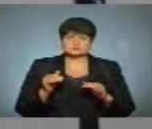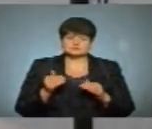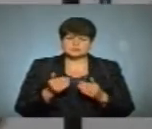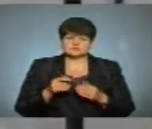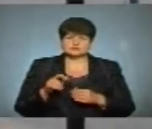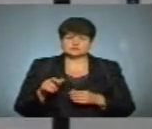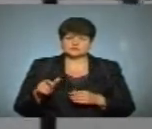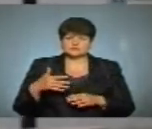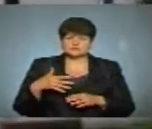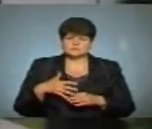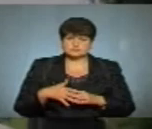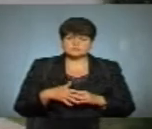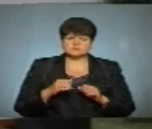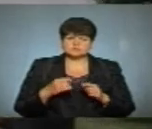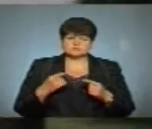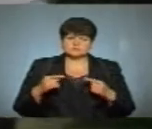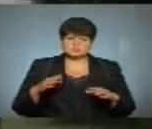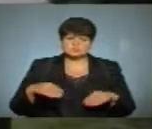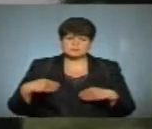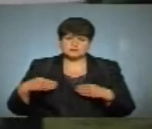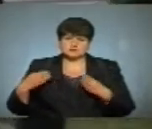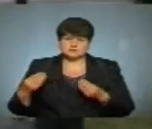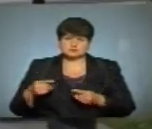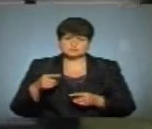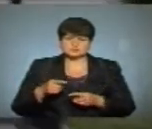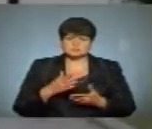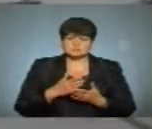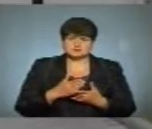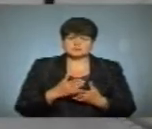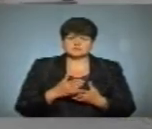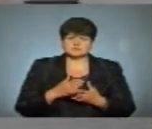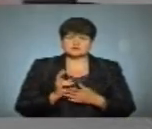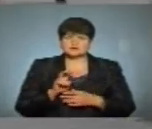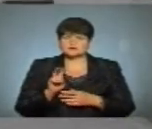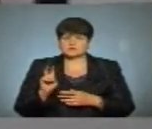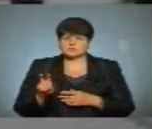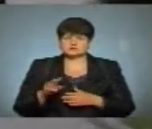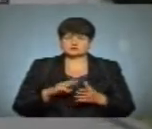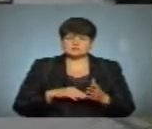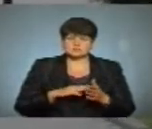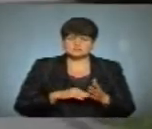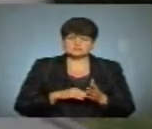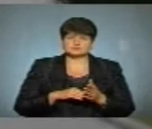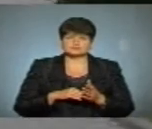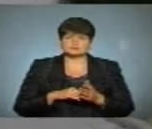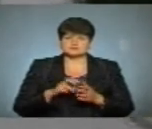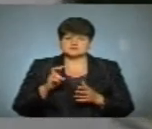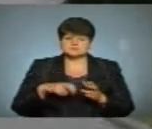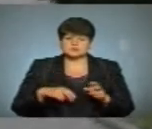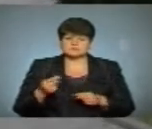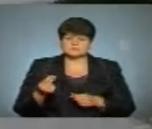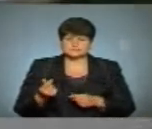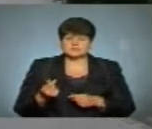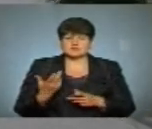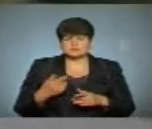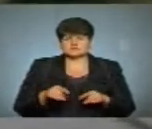люди розуміють, можливо, іншим передають, що там є дільничний, який ходить, який штрафує, накладає адмінстягнення. Але